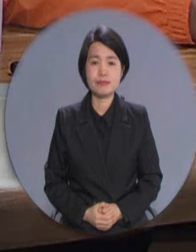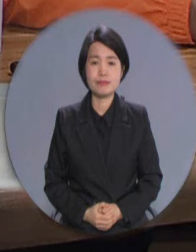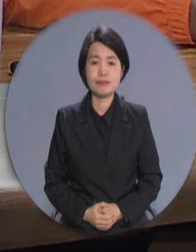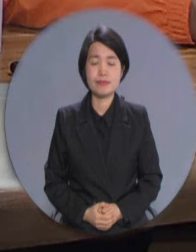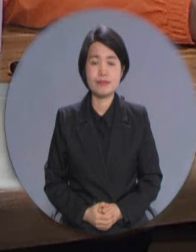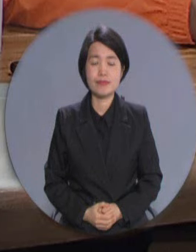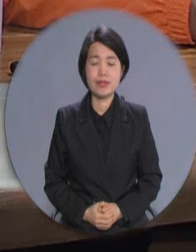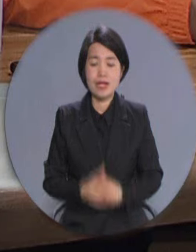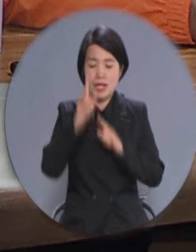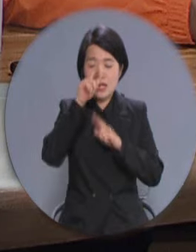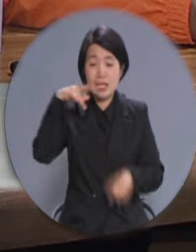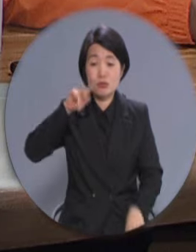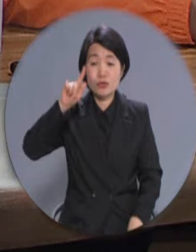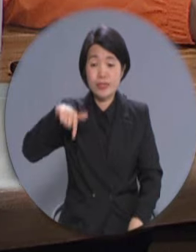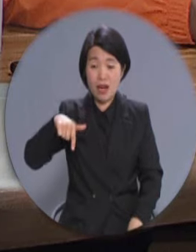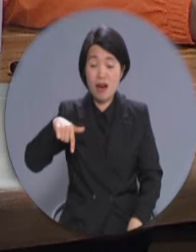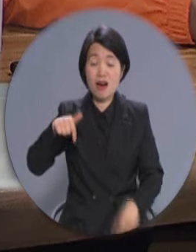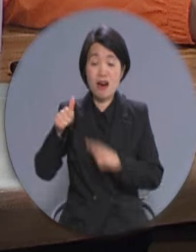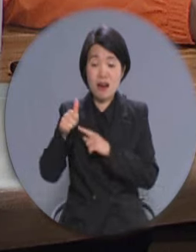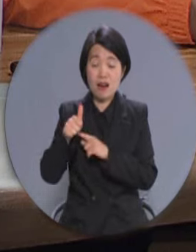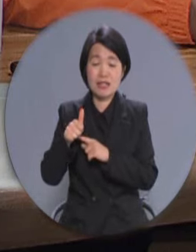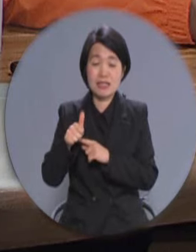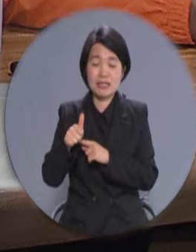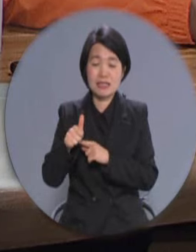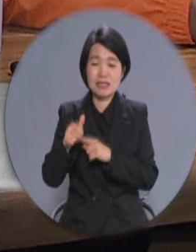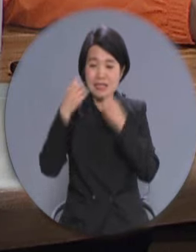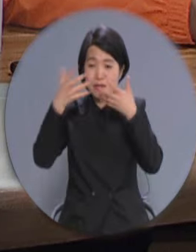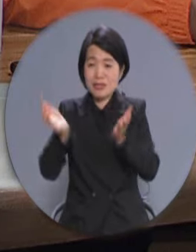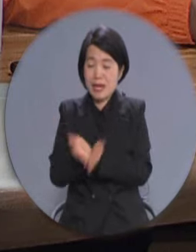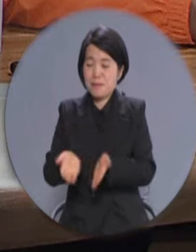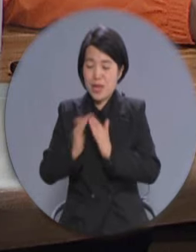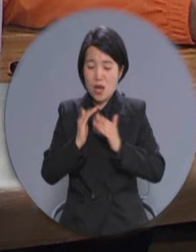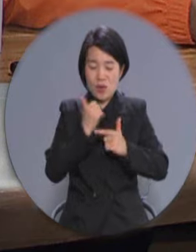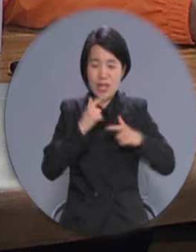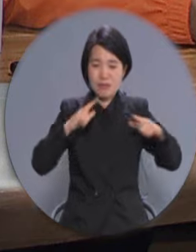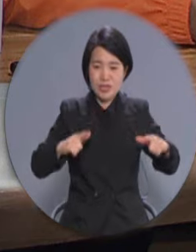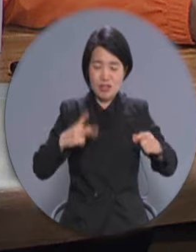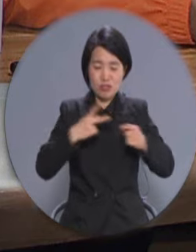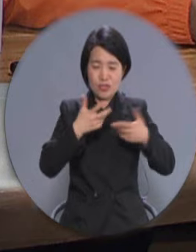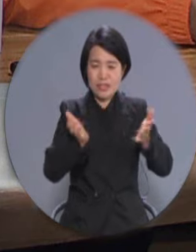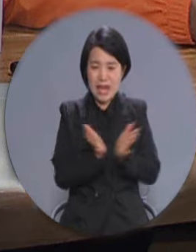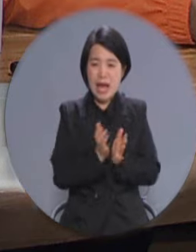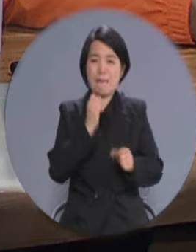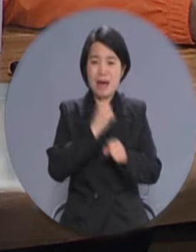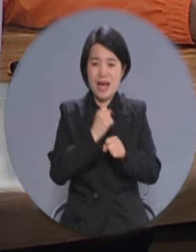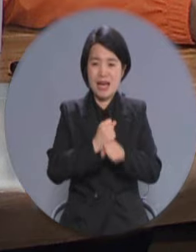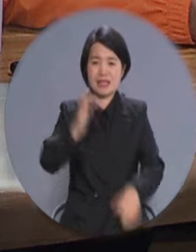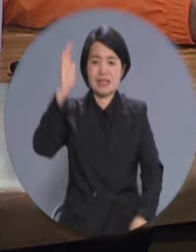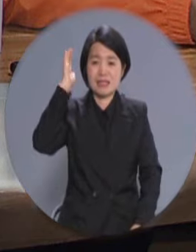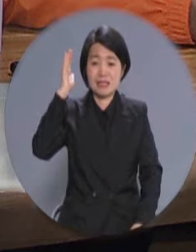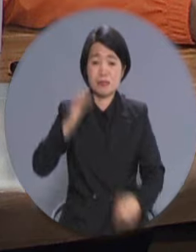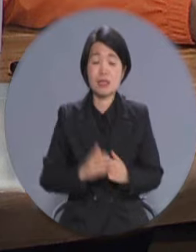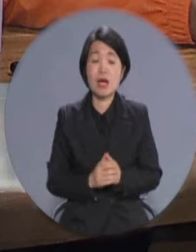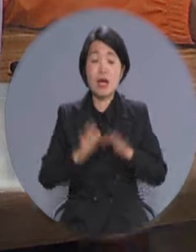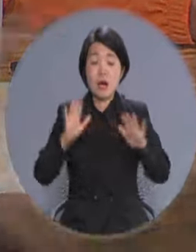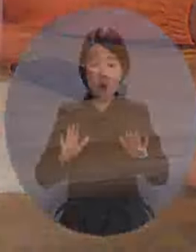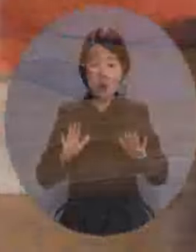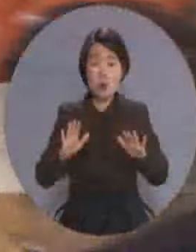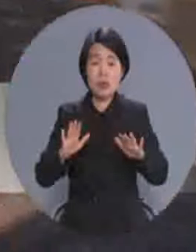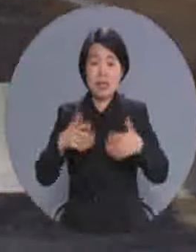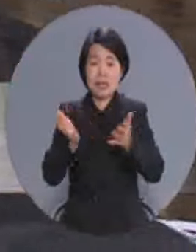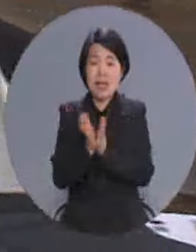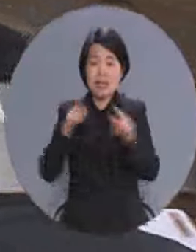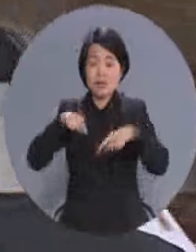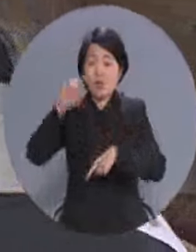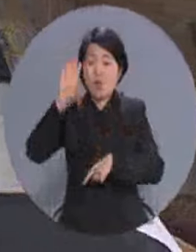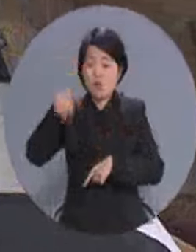개혁 신당의 이준석 대표가 호남에서 제 2당의 위치를 확고하게 다지겠다 밝혔습니다 오늘 당지도부와